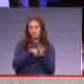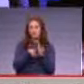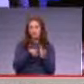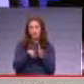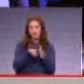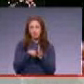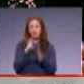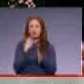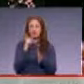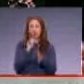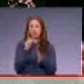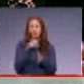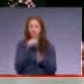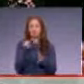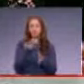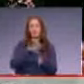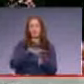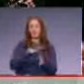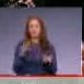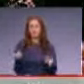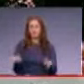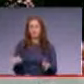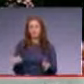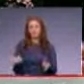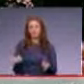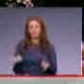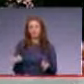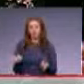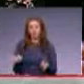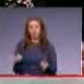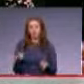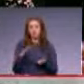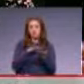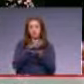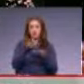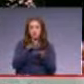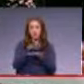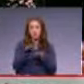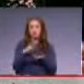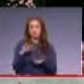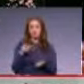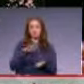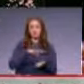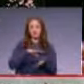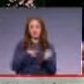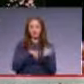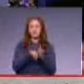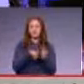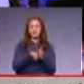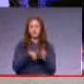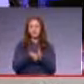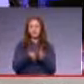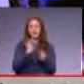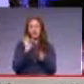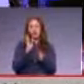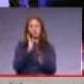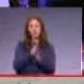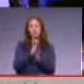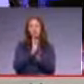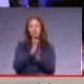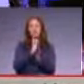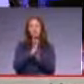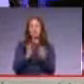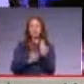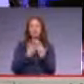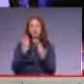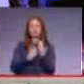تنصح لأي حد يا عمرو، مش لجيل للجيل الجديد في المهنة بتاعتنا أو كده. لا أصل البعض ممكن يكون بيتكالب